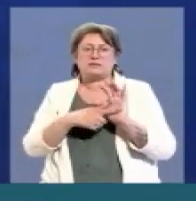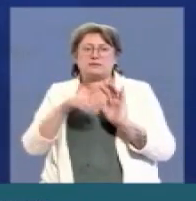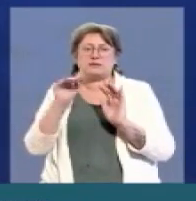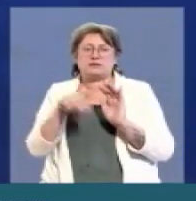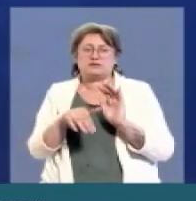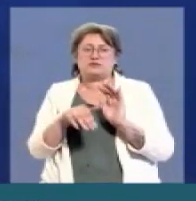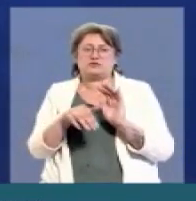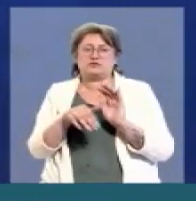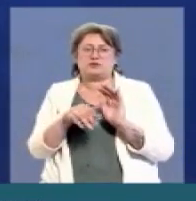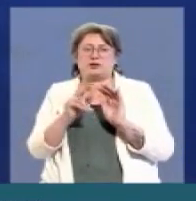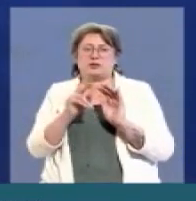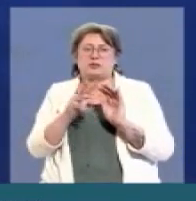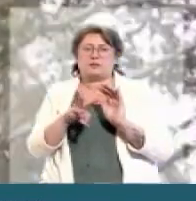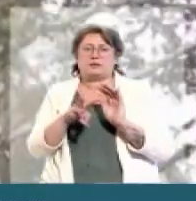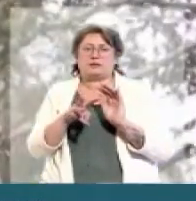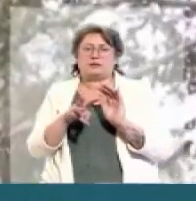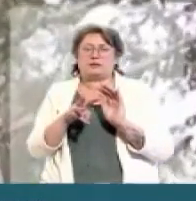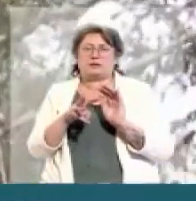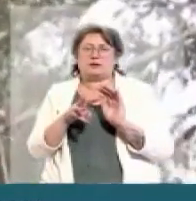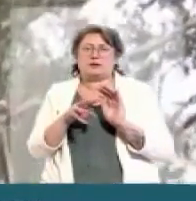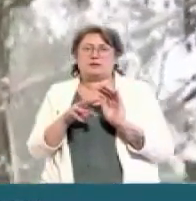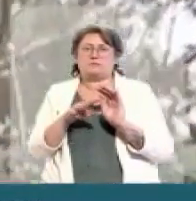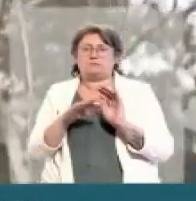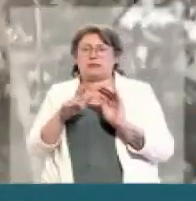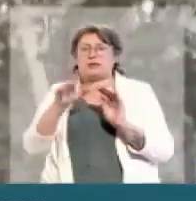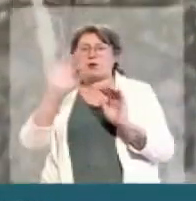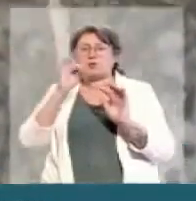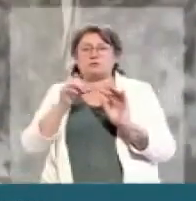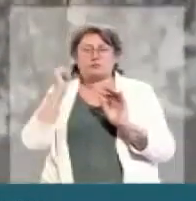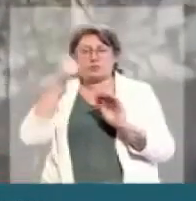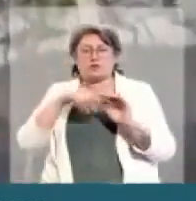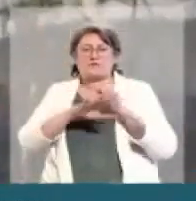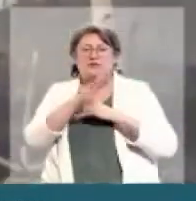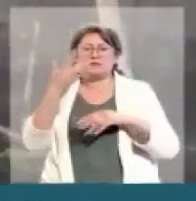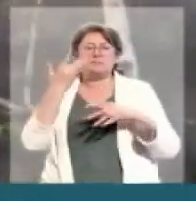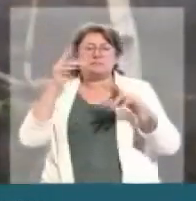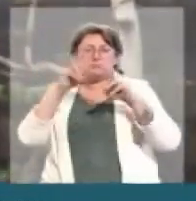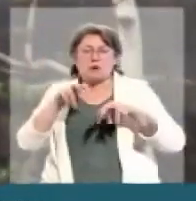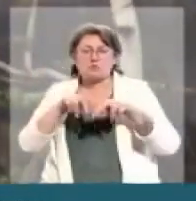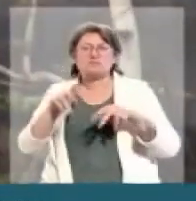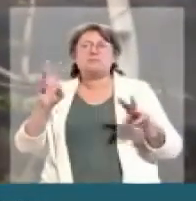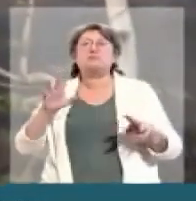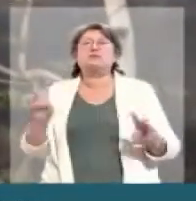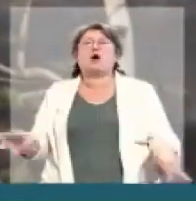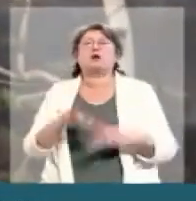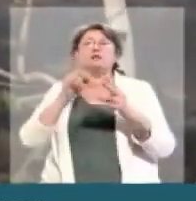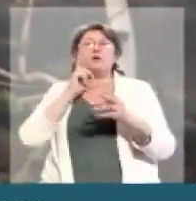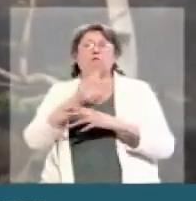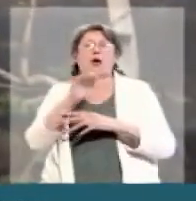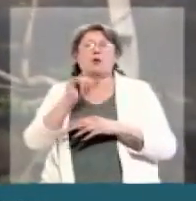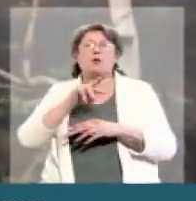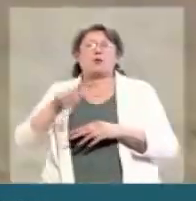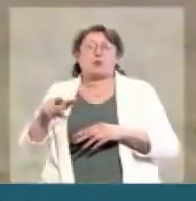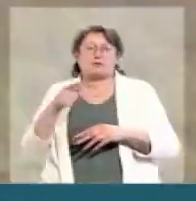7000 километров минполос. С осени прошлого года лесники проводят аудит сгоревшего зеленого массива